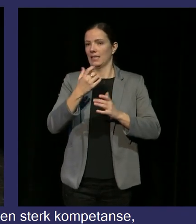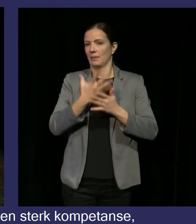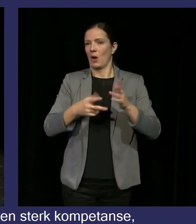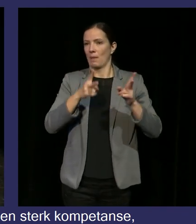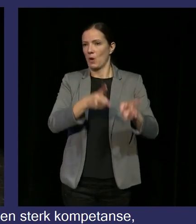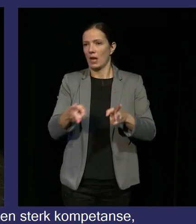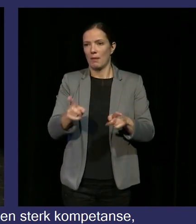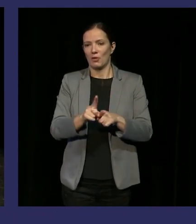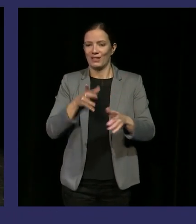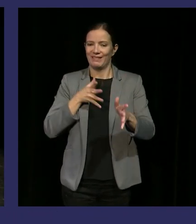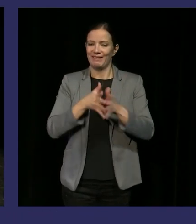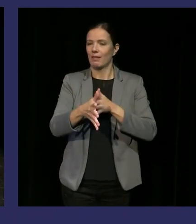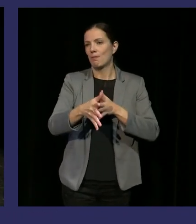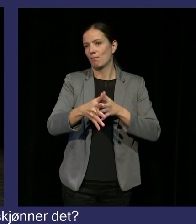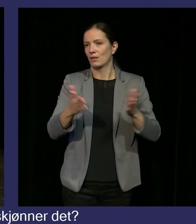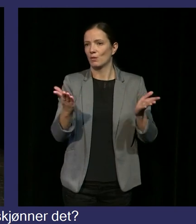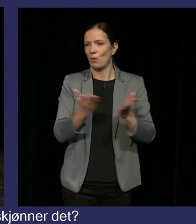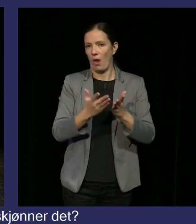språkbrukere gjennom skolen.